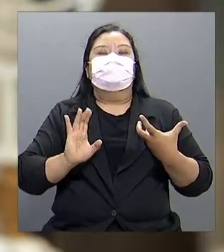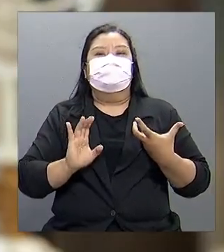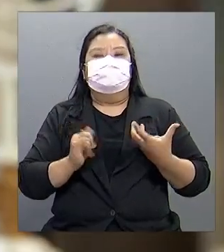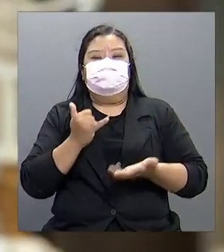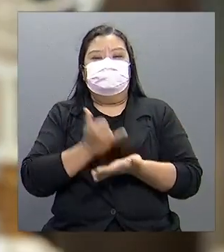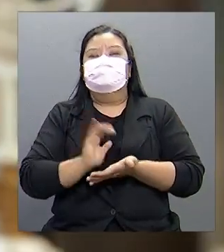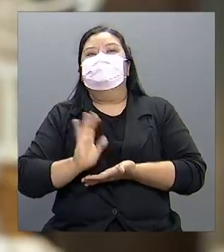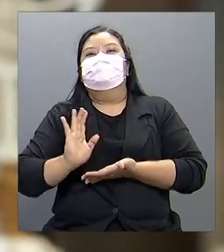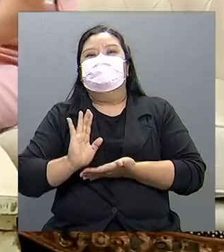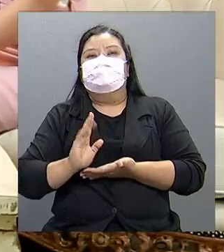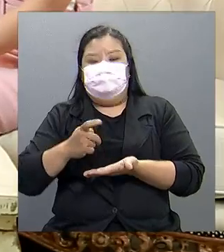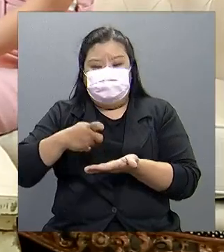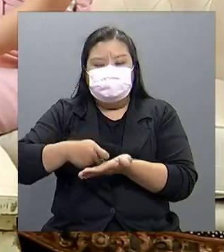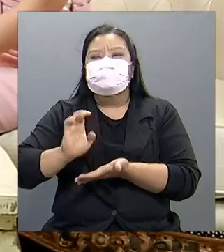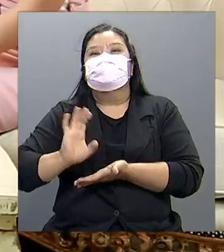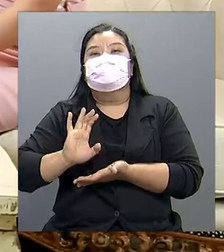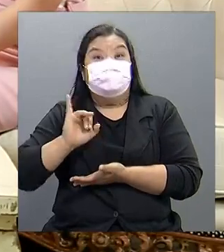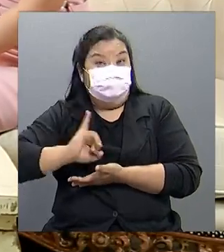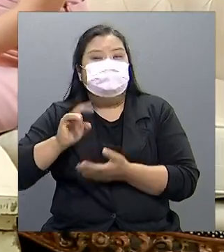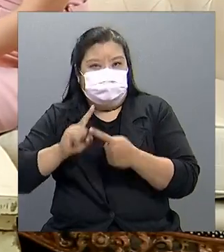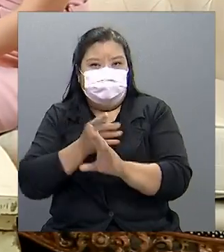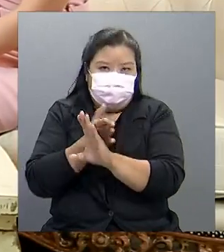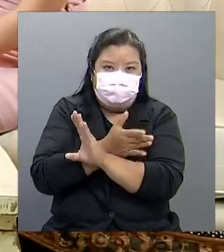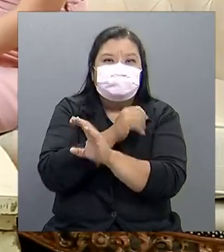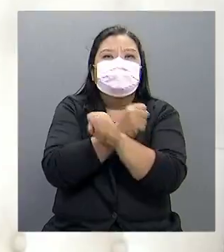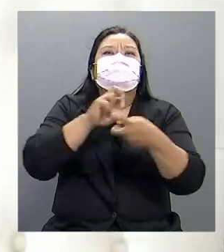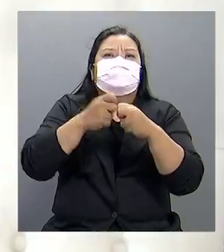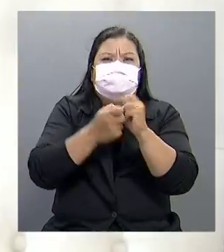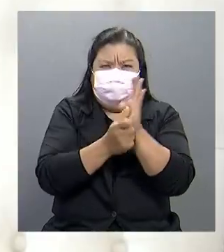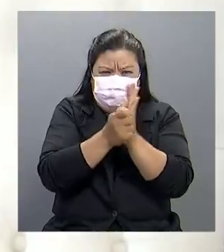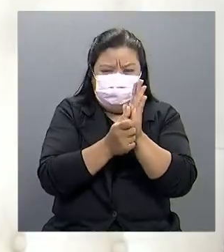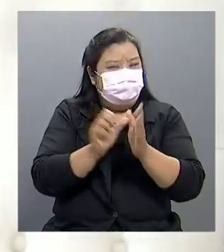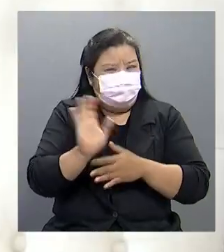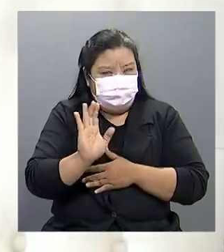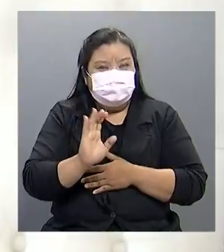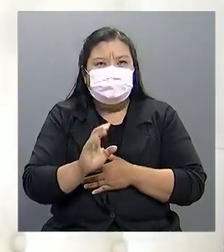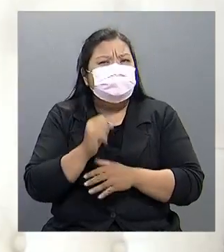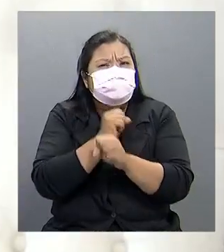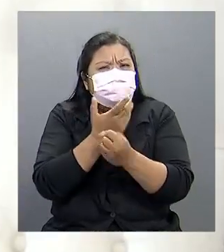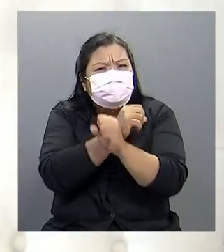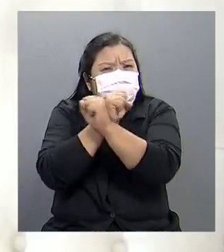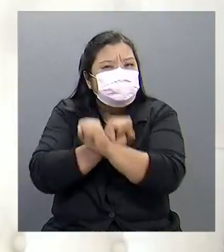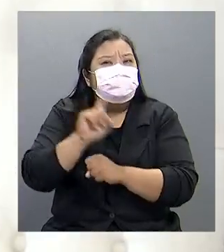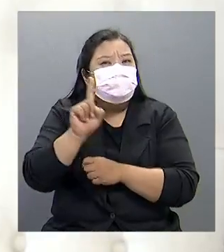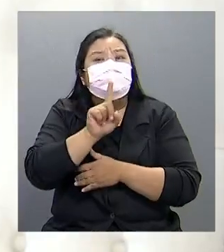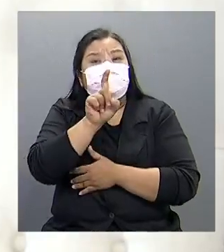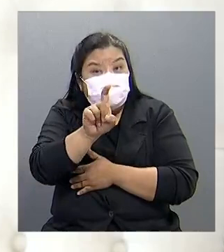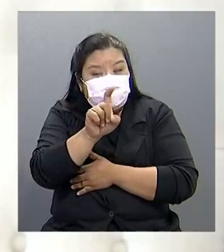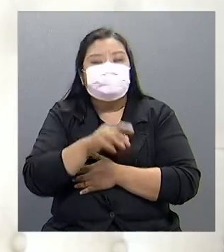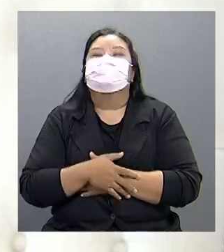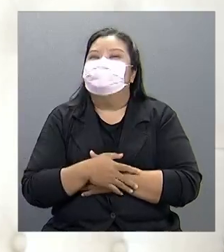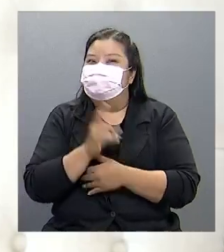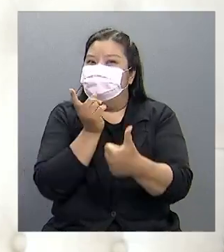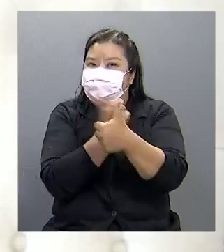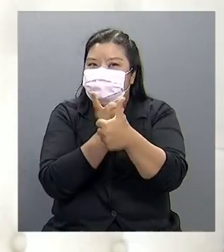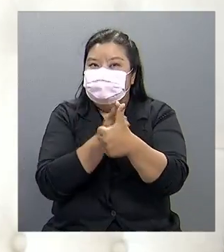ก่อนที่จะเกิดปัญหานะคะ ถูกต้องเพราะฉะนั้นเราต้องป้องกัน ค่ะป้องกันยังไงได้บ้างคะ คือวิธีการป้องกันเนี่ยนะฮะ1คือสำหรับผู้สูงอายุ